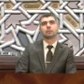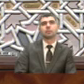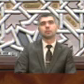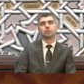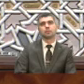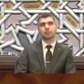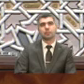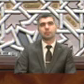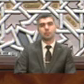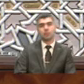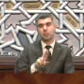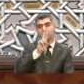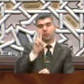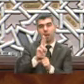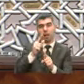من تعقيب إضافي؟